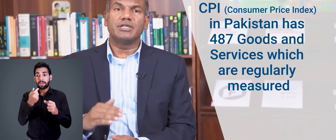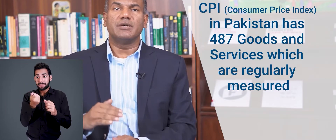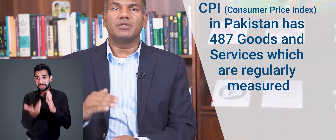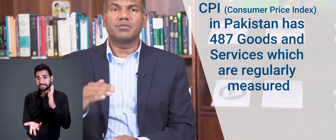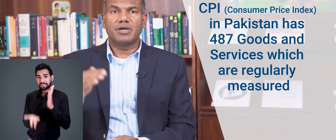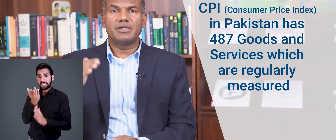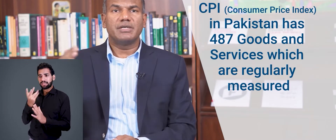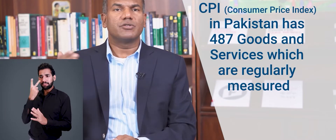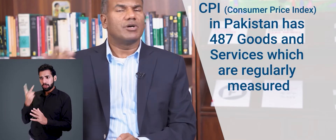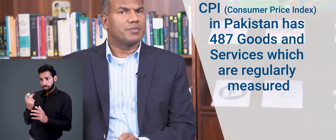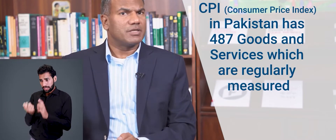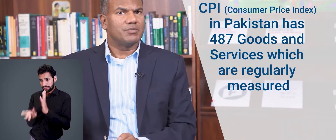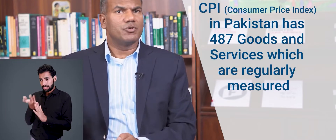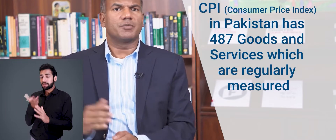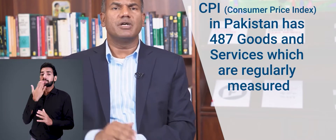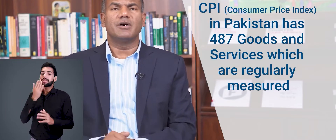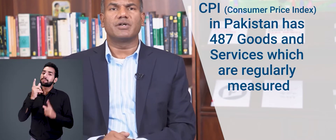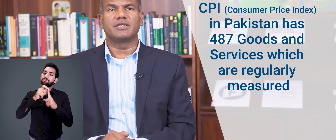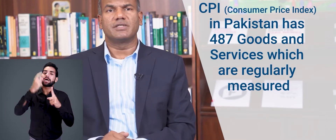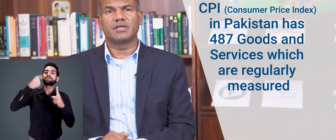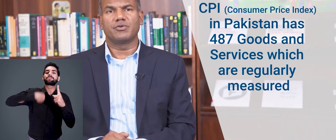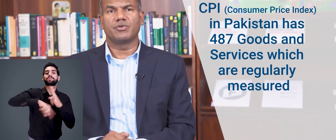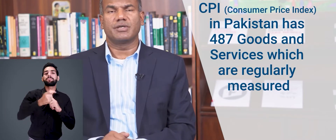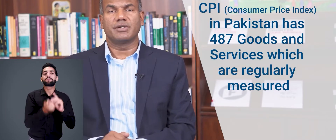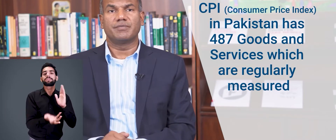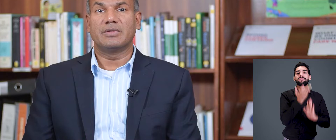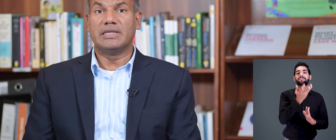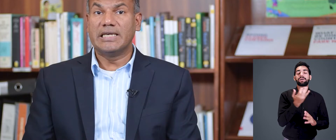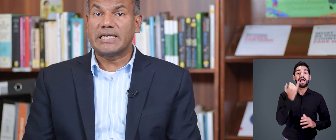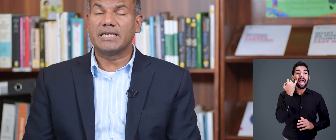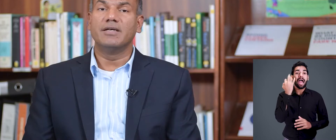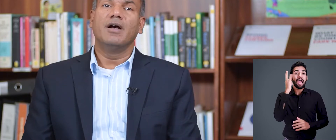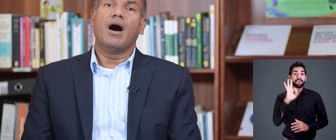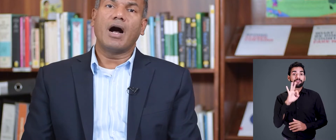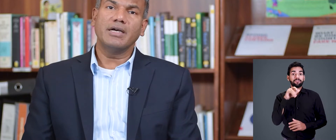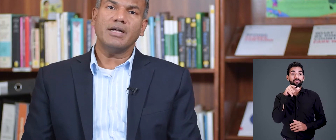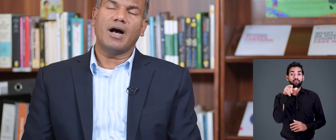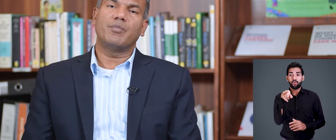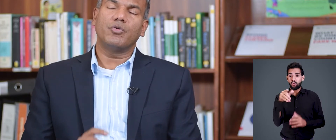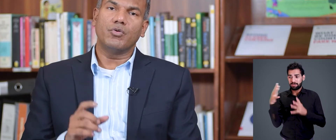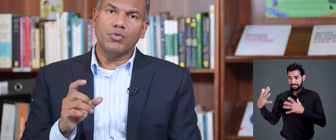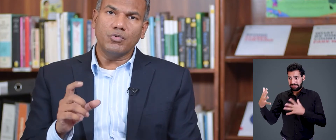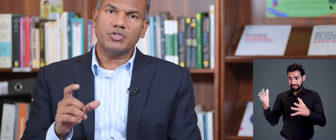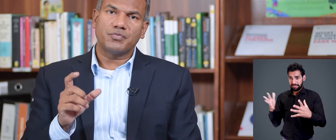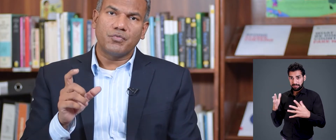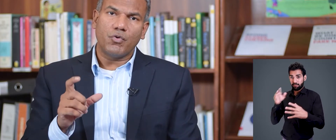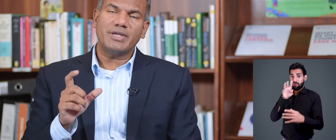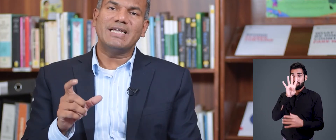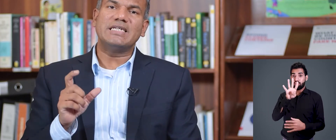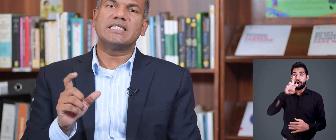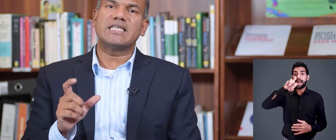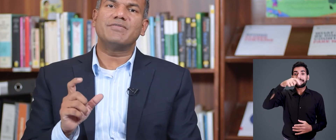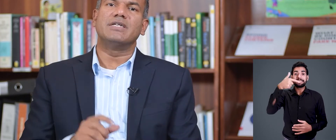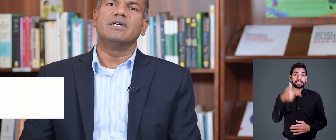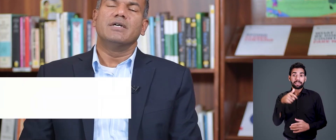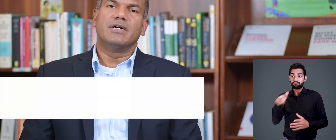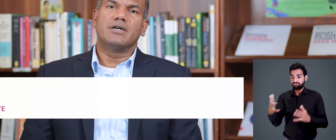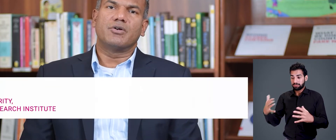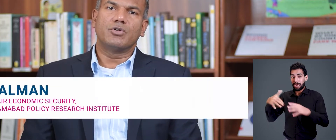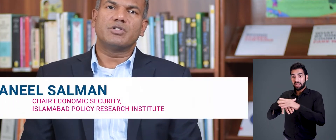اگر ان کی قیمت بڑھ رہی ہے تو آپ کہتے ہیں ملک میں افراط زر ہو رہا ہے۔ لیکن اگر آپ اس